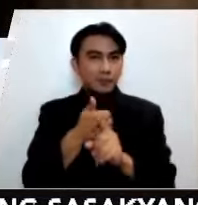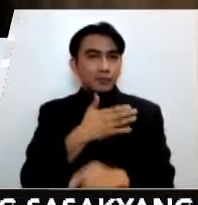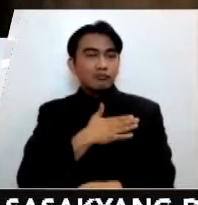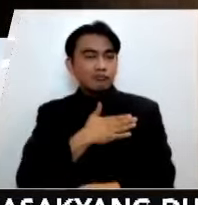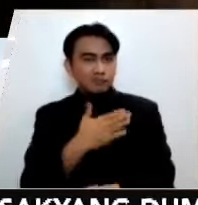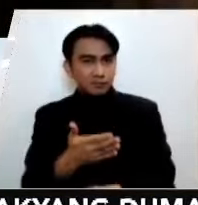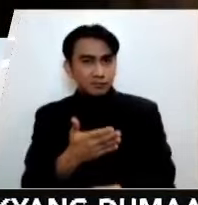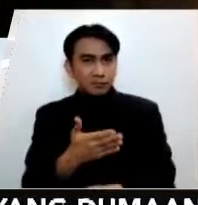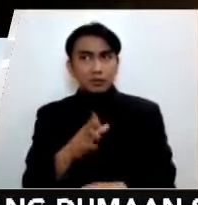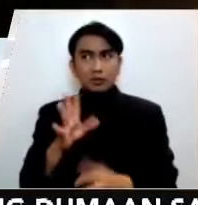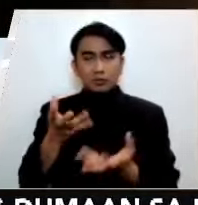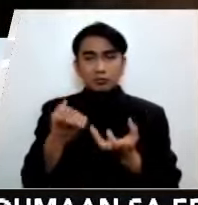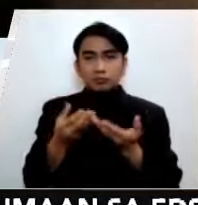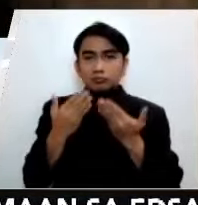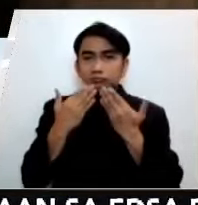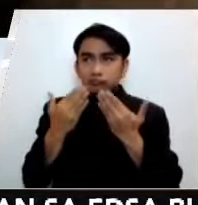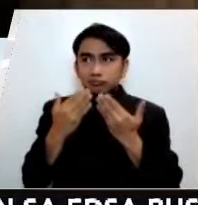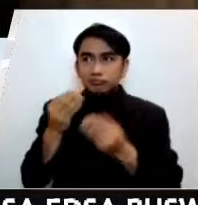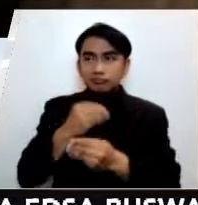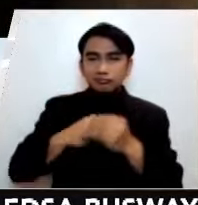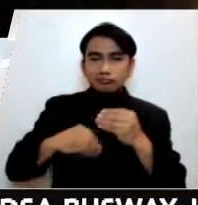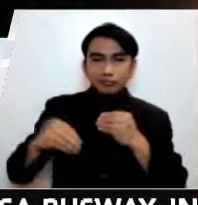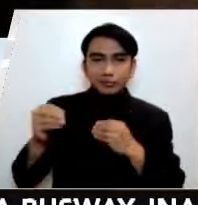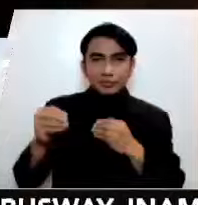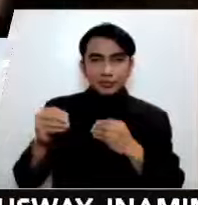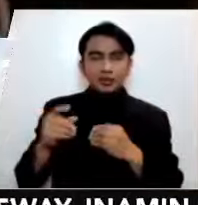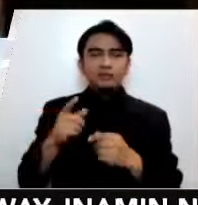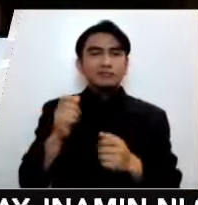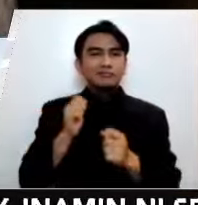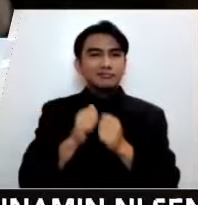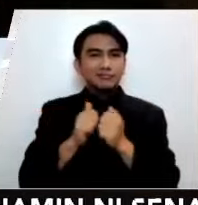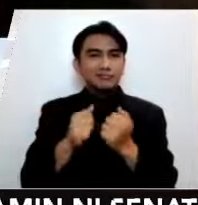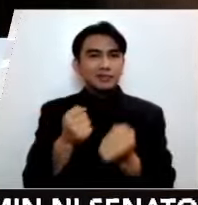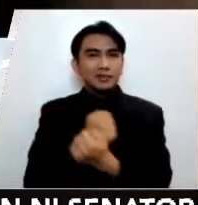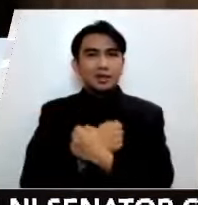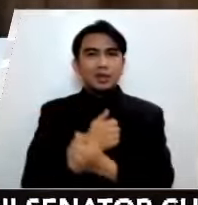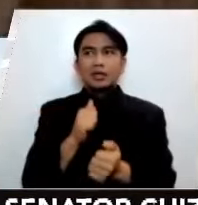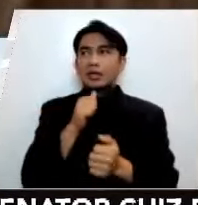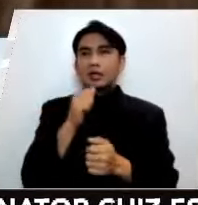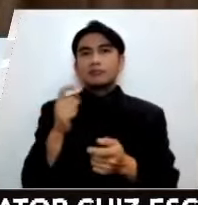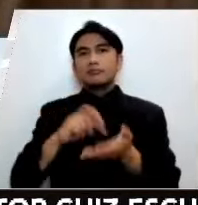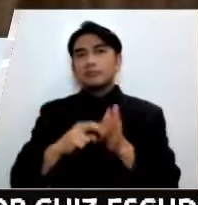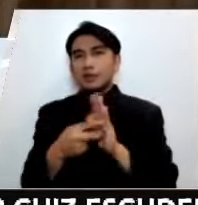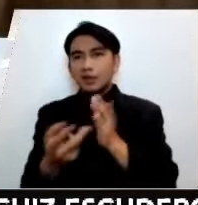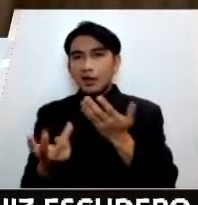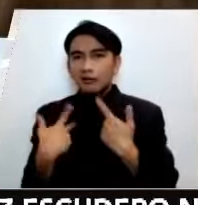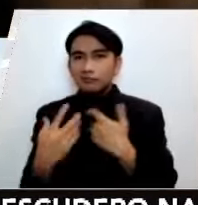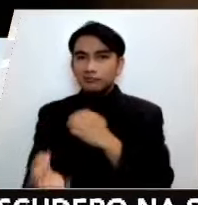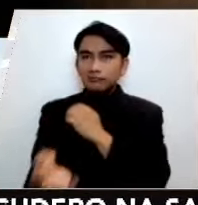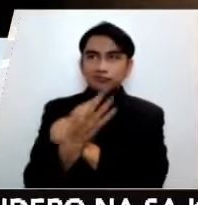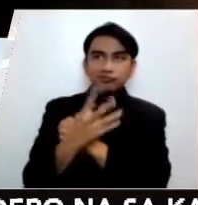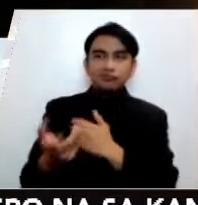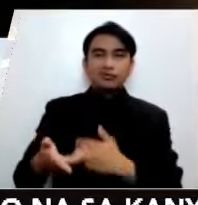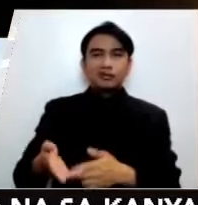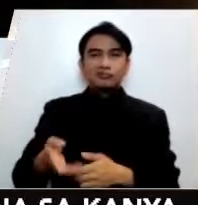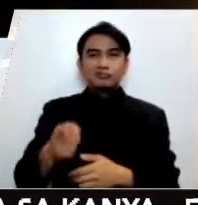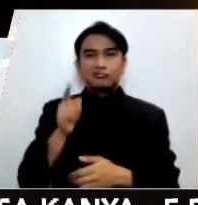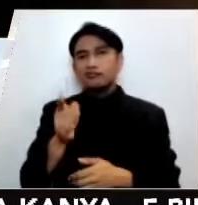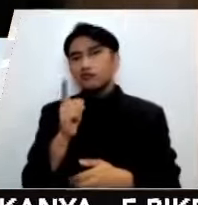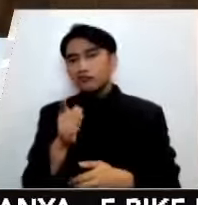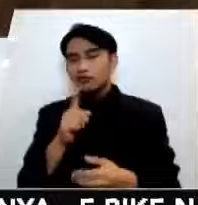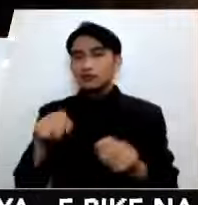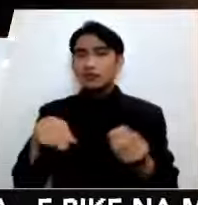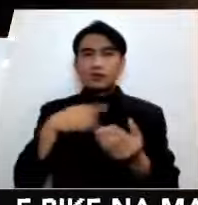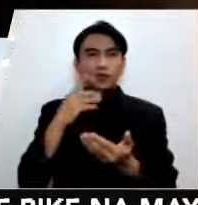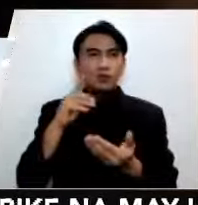because out of love, hindi dahil sinumbat nila sa'yo lahat. Hindi dahil sinumbat nila yung buong childhood mo